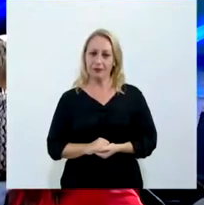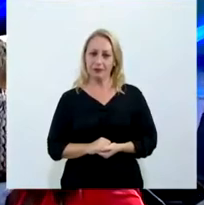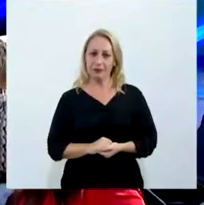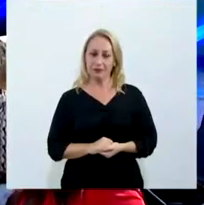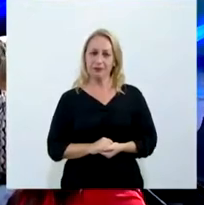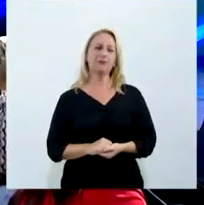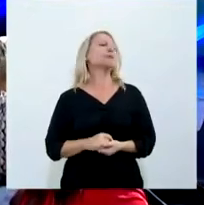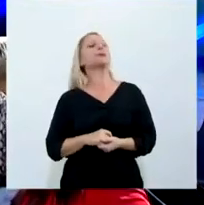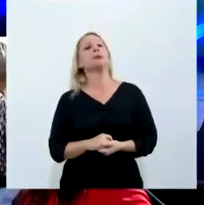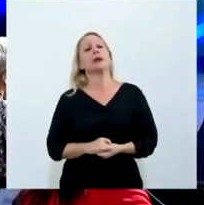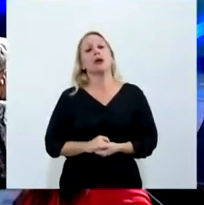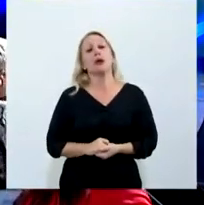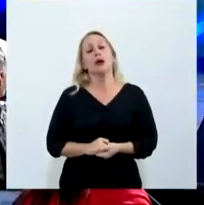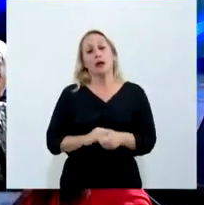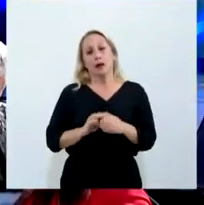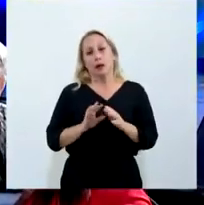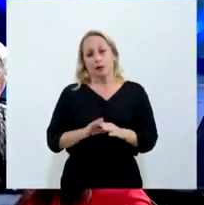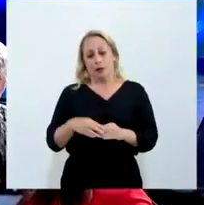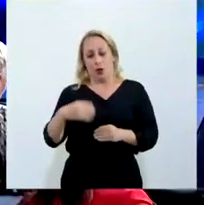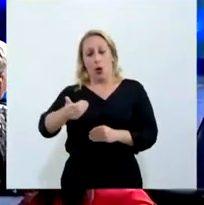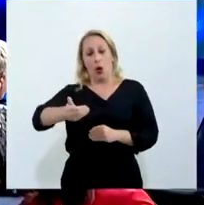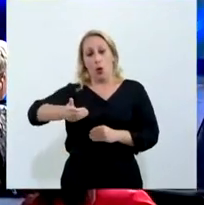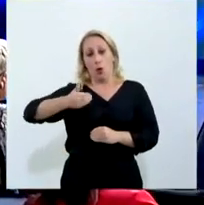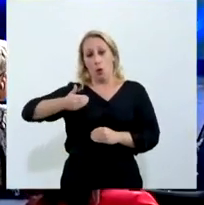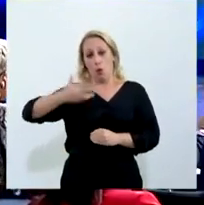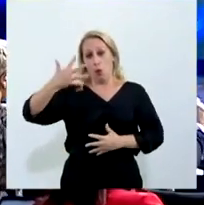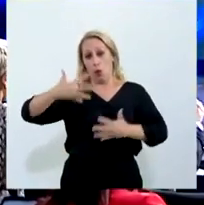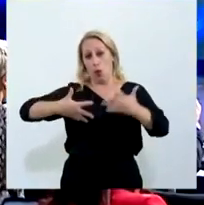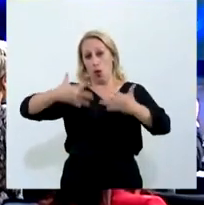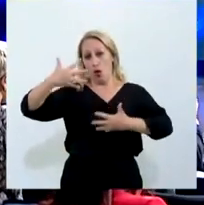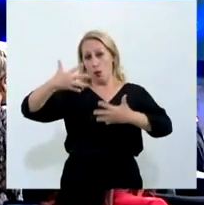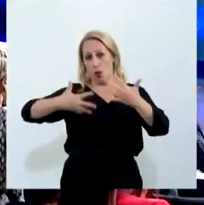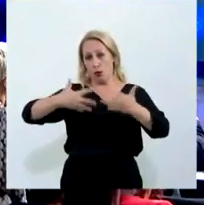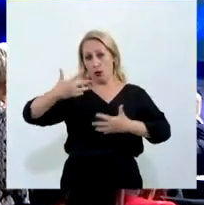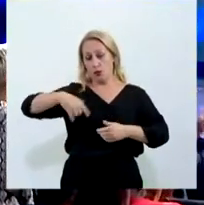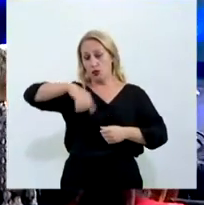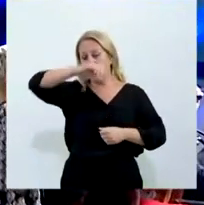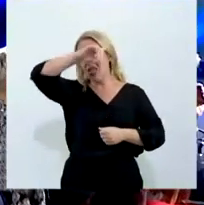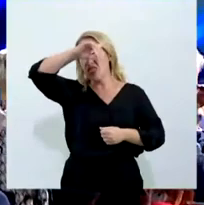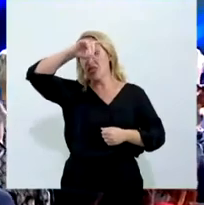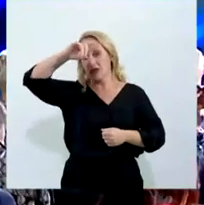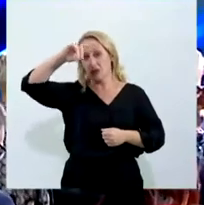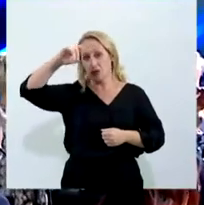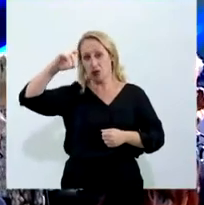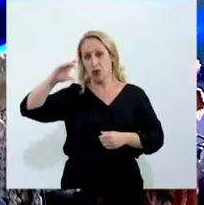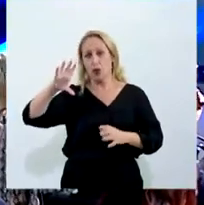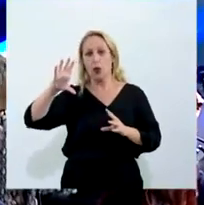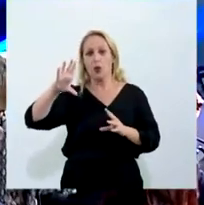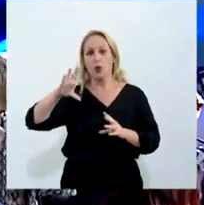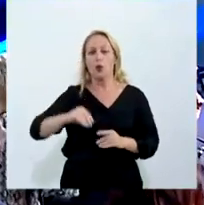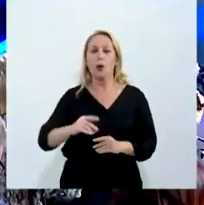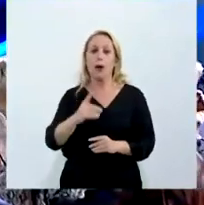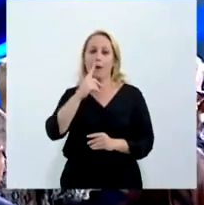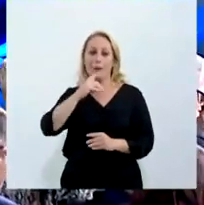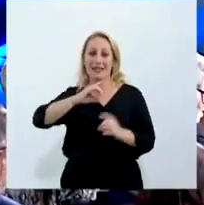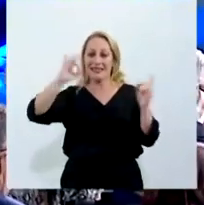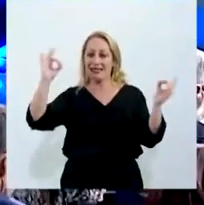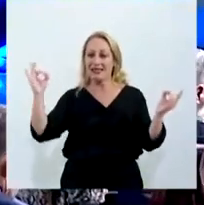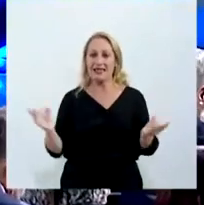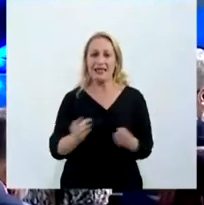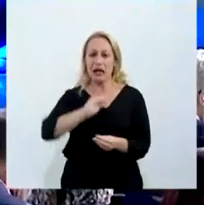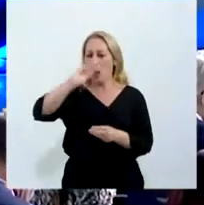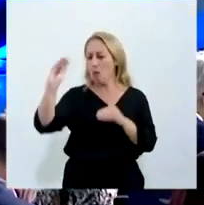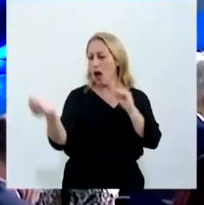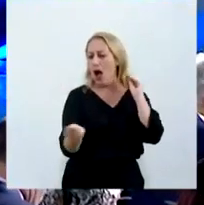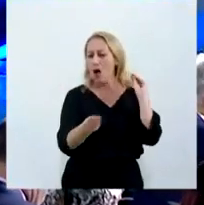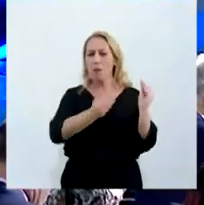Ο προϋπολογισμός είναι πάρα πολύ δύσκολο να μπορεί να καλύπτει όλες τις ζημιές οι οποίες θα